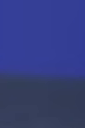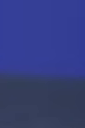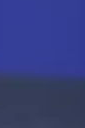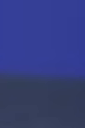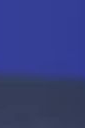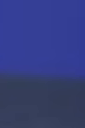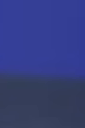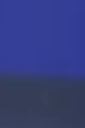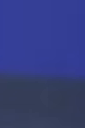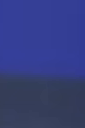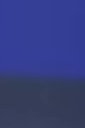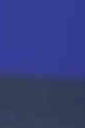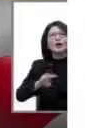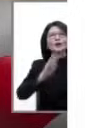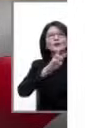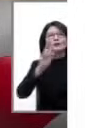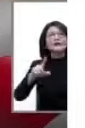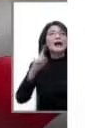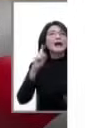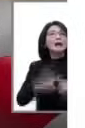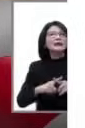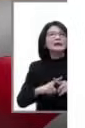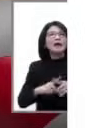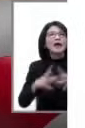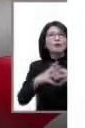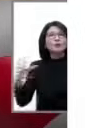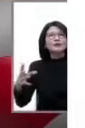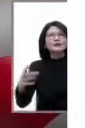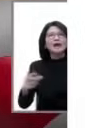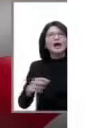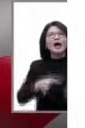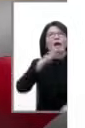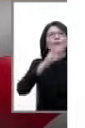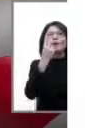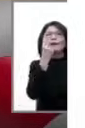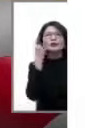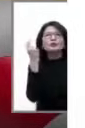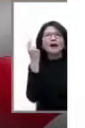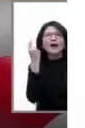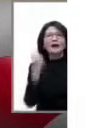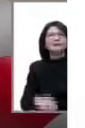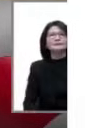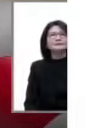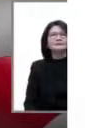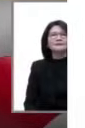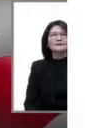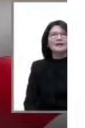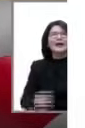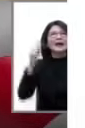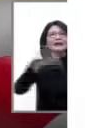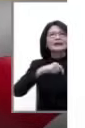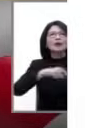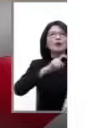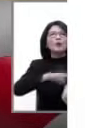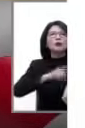enjudement naik interaksi muncul dan yang paling penting partisipasinya kan gitu nantinya untuk Pemilu kan gitu ke TPS nah satu